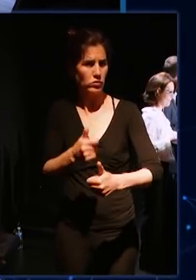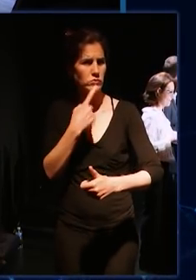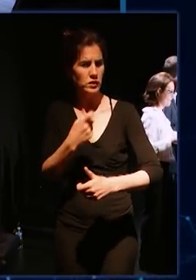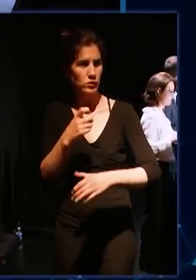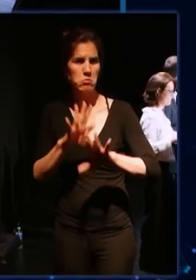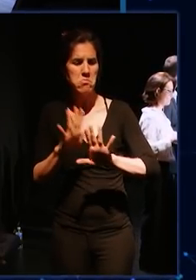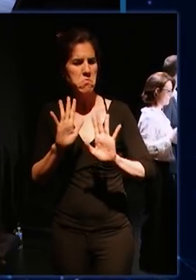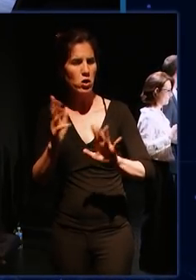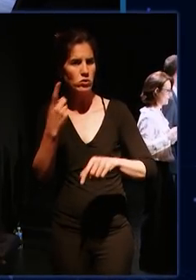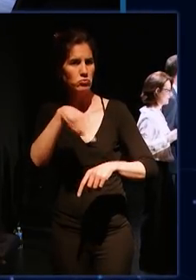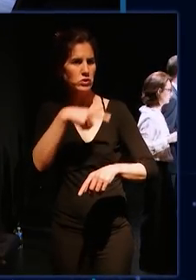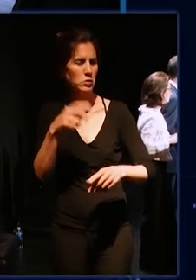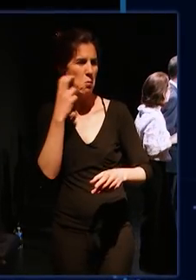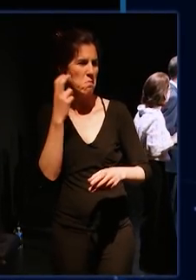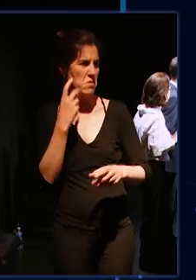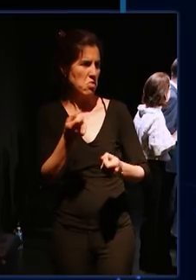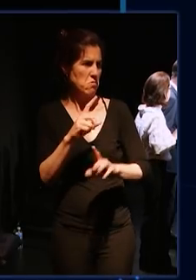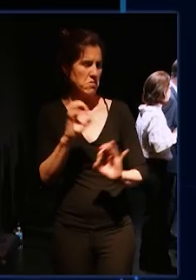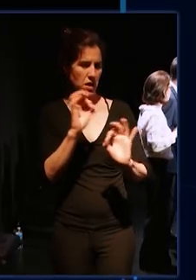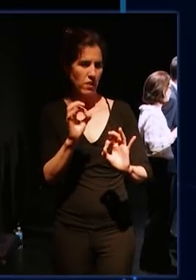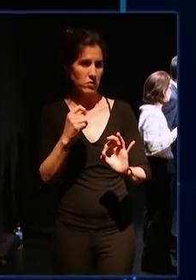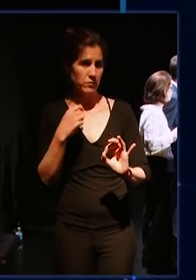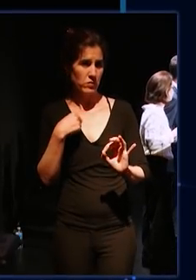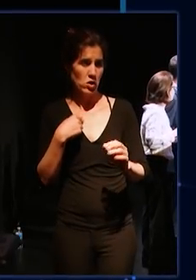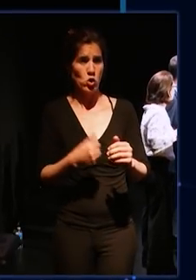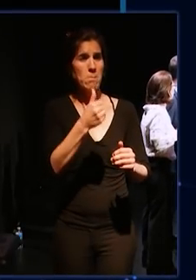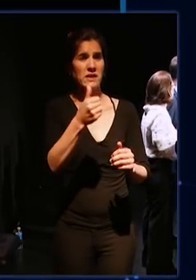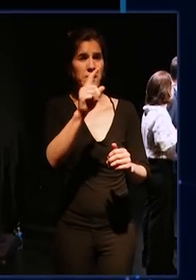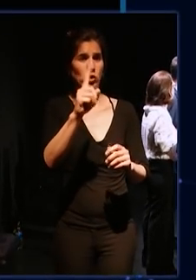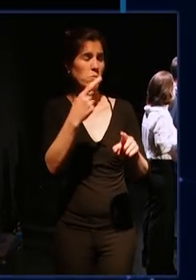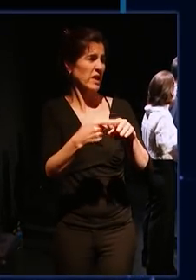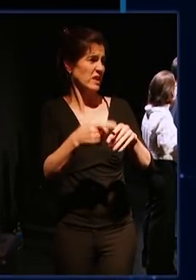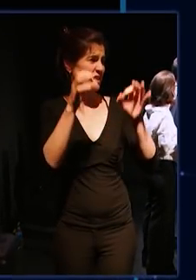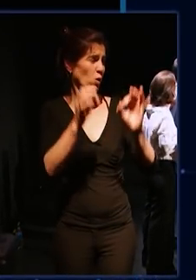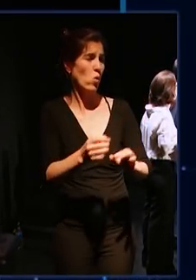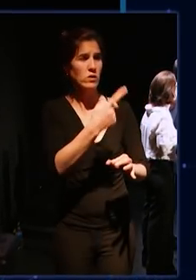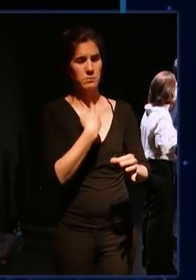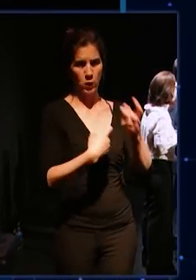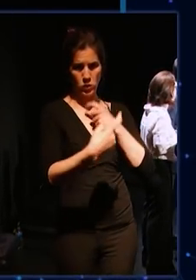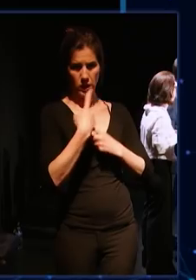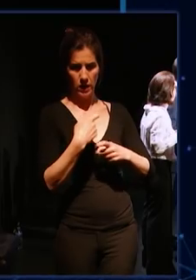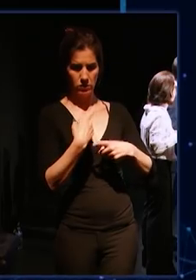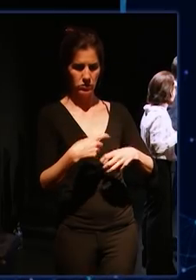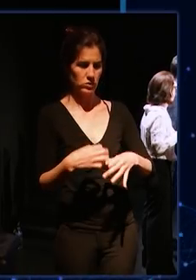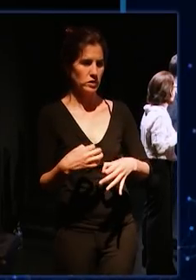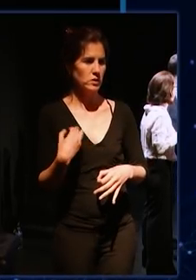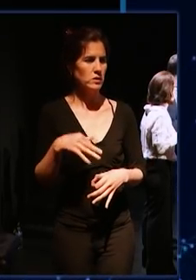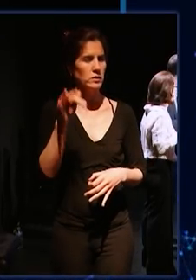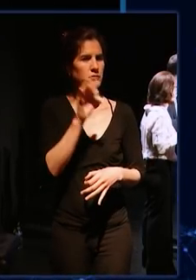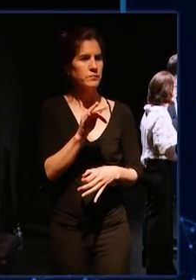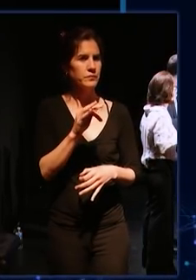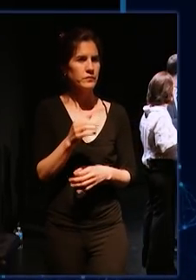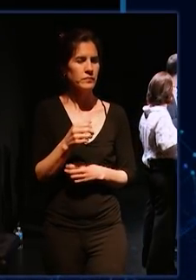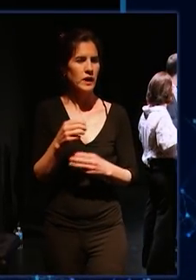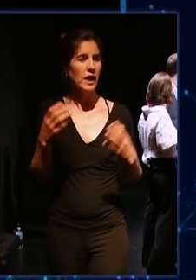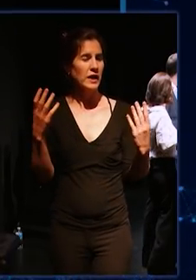Hi haurà, deixo la paraula a vosaltres, perquè segurament hi haurà preguntes sobre inversions, equipaments, i els tractarem després. Álvaro Blanco, de Gent pel Canvi. Primer, aquest